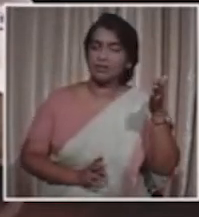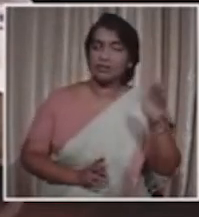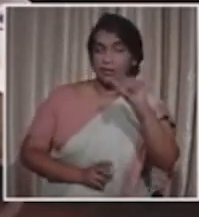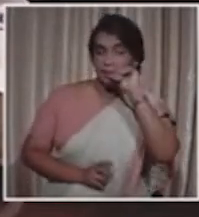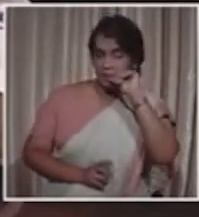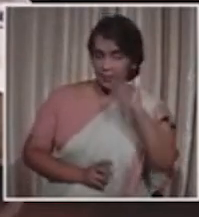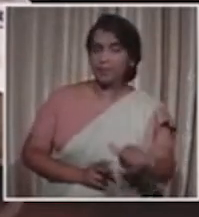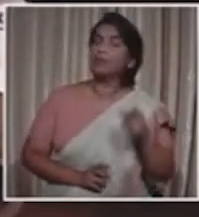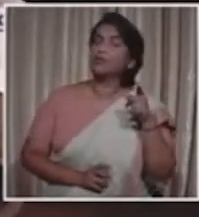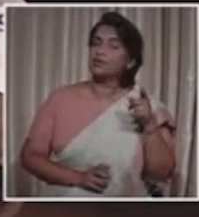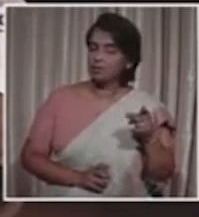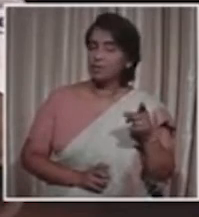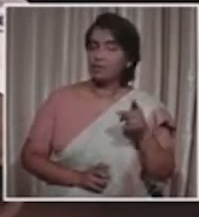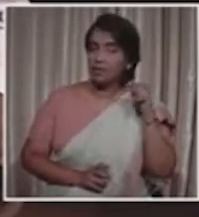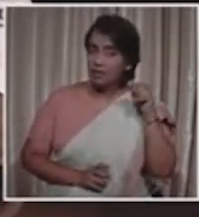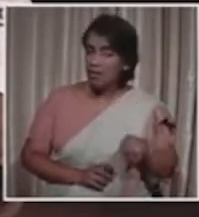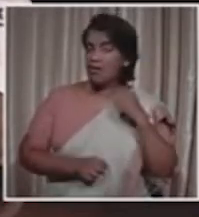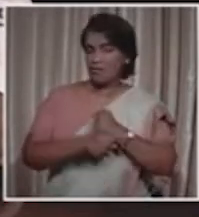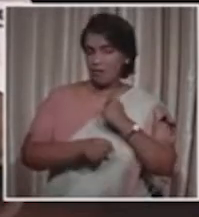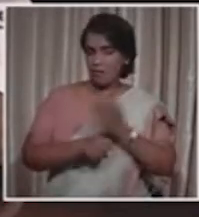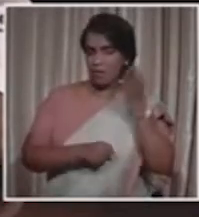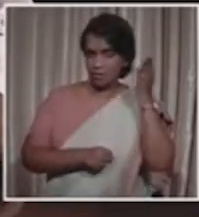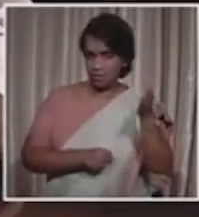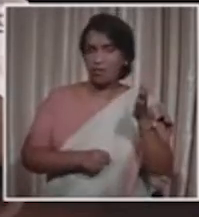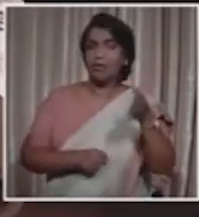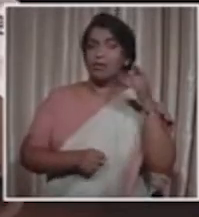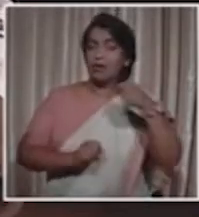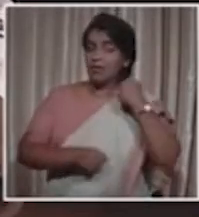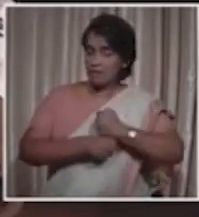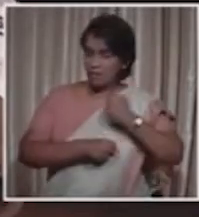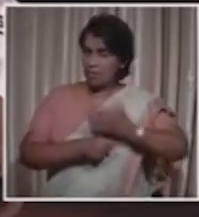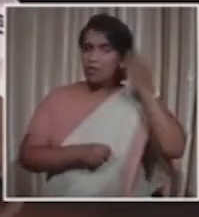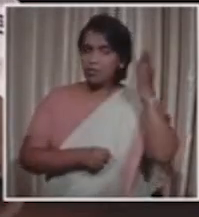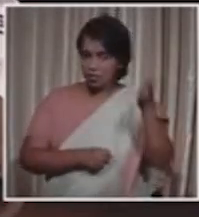pahadilimama me aanduwa me rajaya